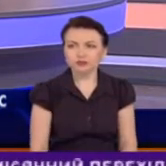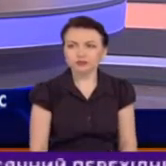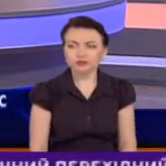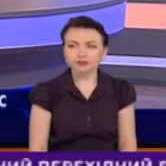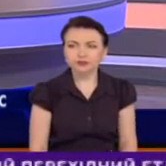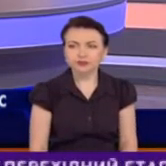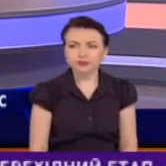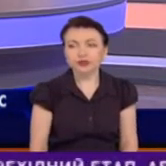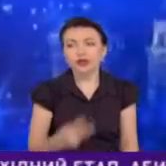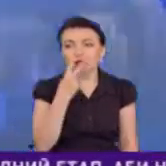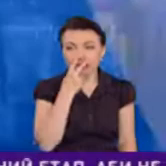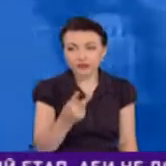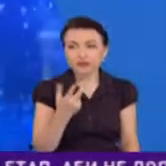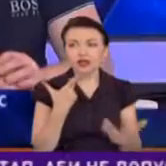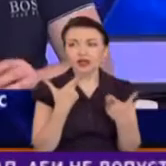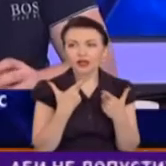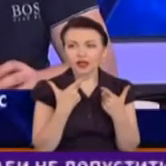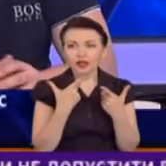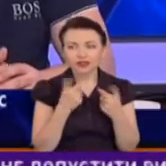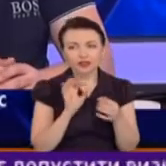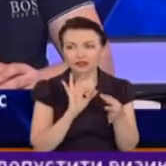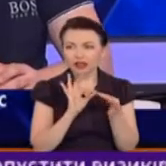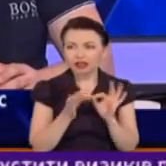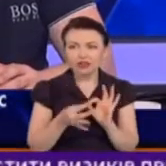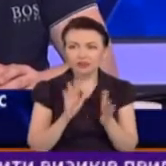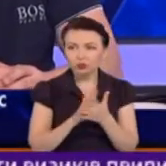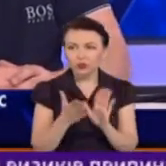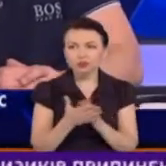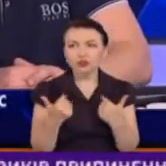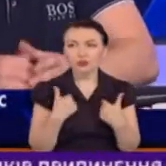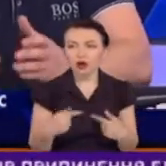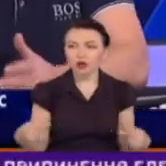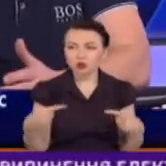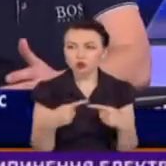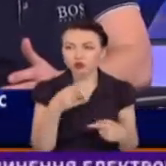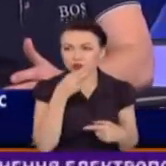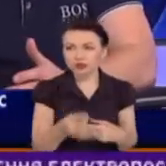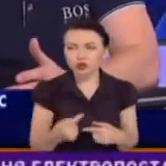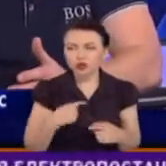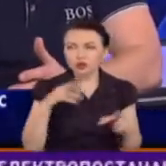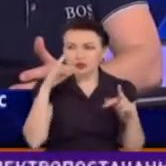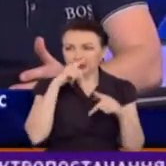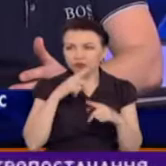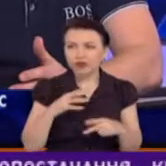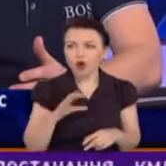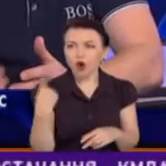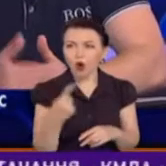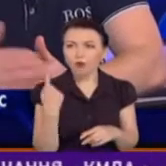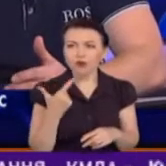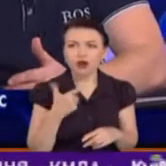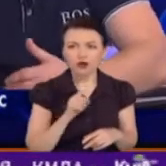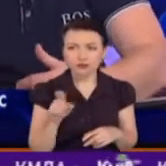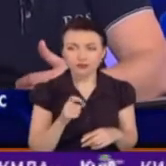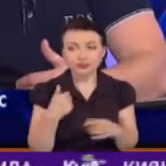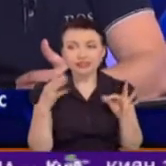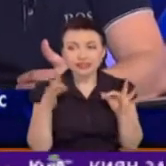Дякуємо. Дивіться. Там достатньо складна ситуація, і щоб я однозначно сказав, що там не праві облгази, то я можу сказати, тут